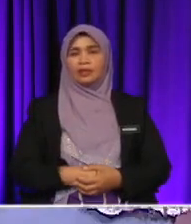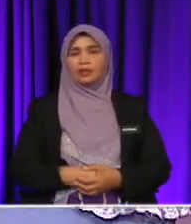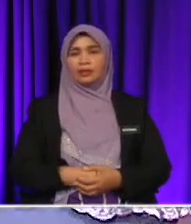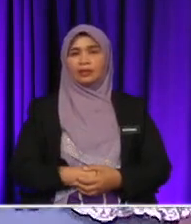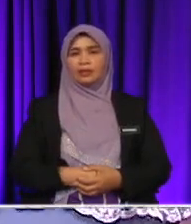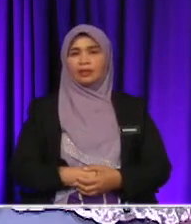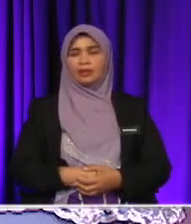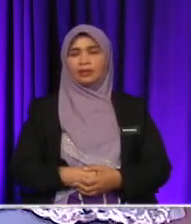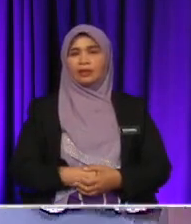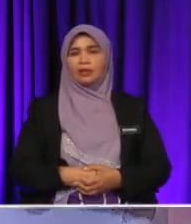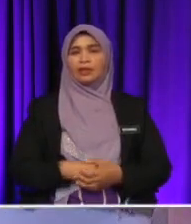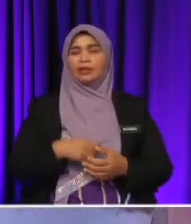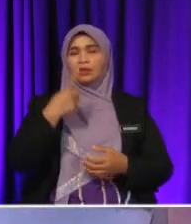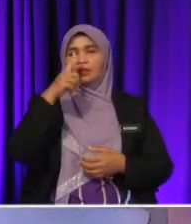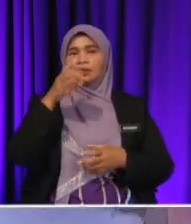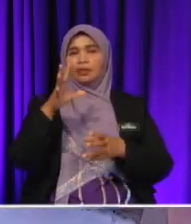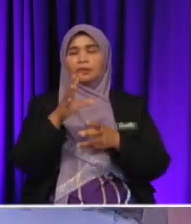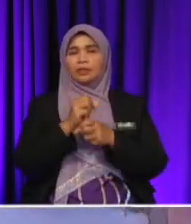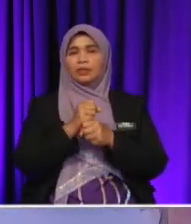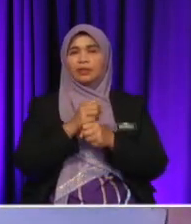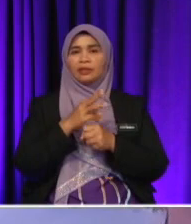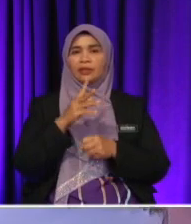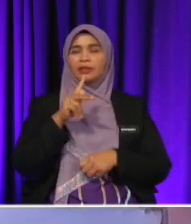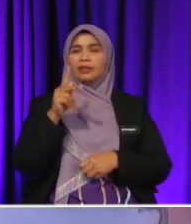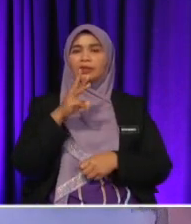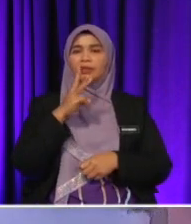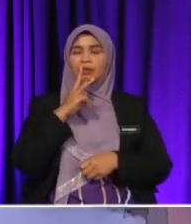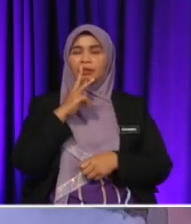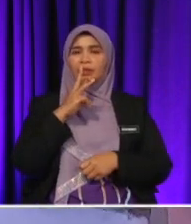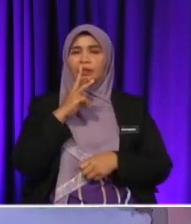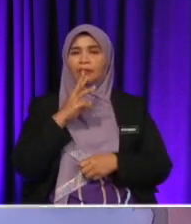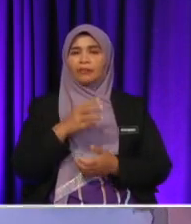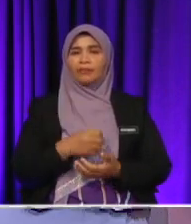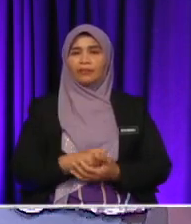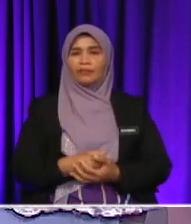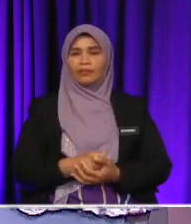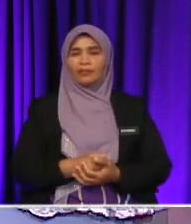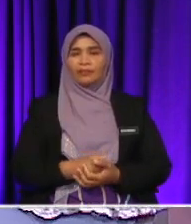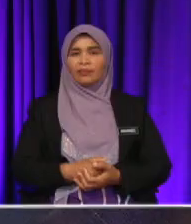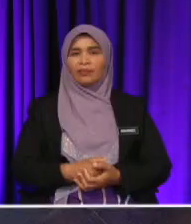ini adalah untuk mendapatkan air jadi bingung untuk mendapatkan air